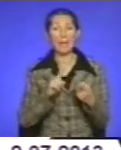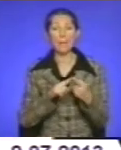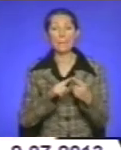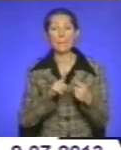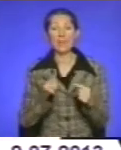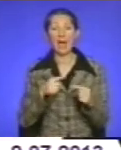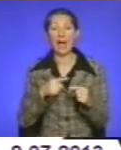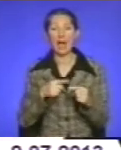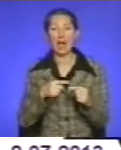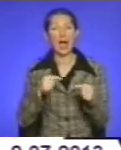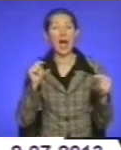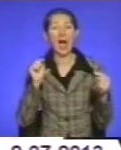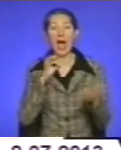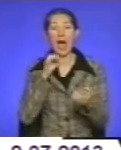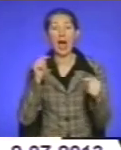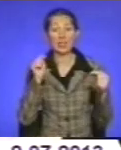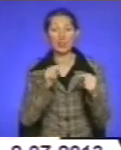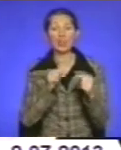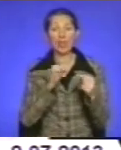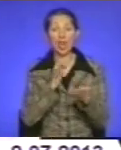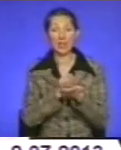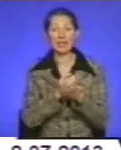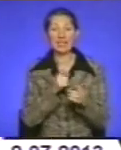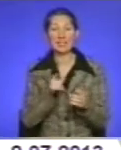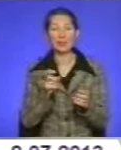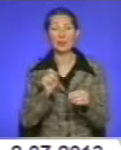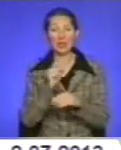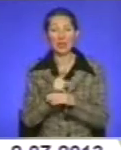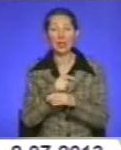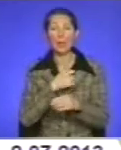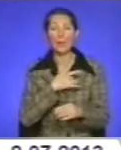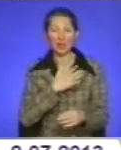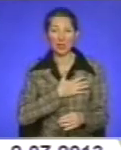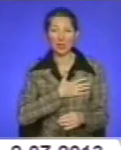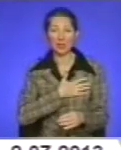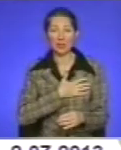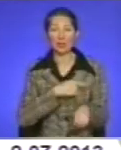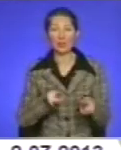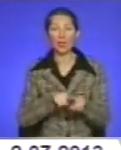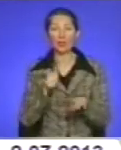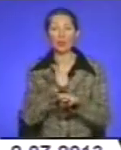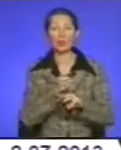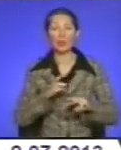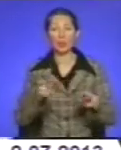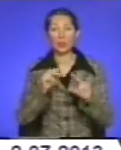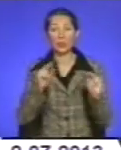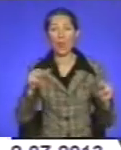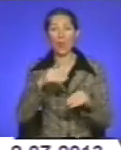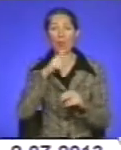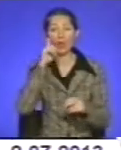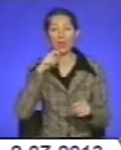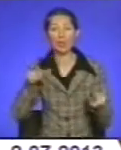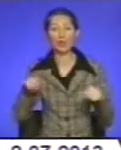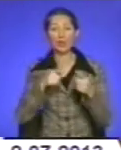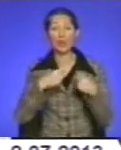отвечает тем заданиям приватизации. Також прем'єр пообіцяв, в Україні створять мережу хлібних магазинів.